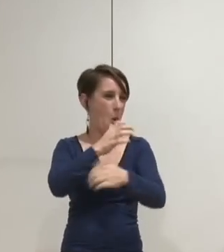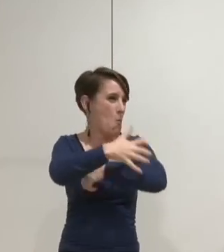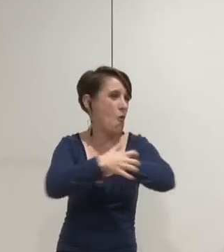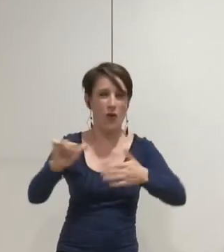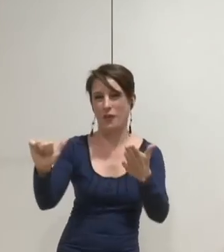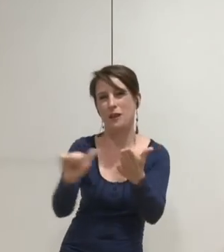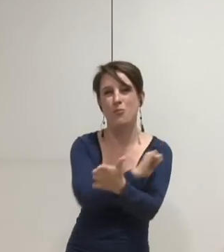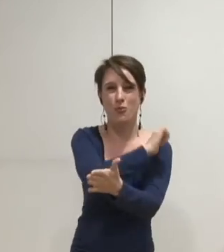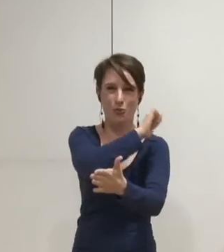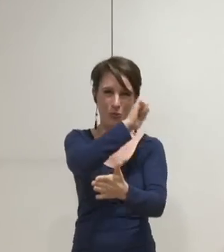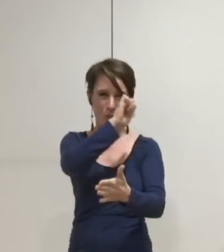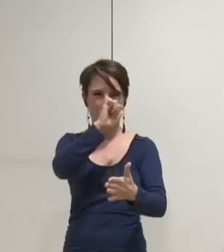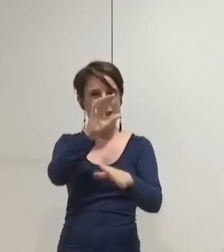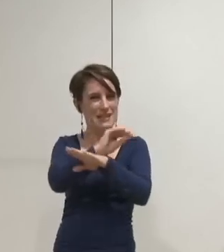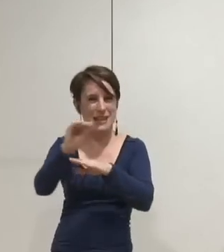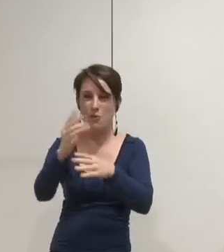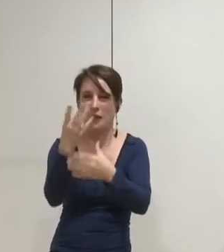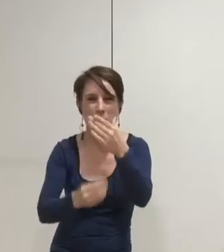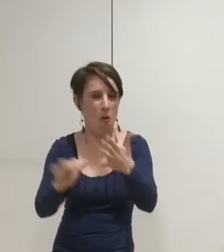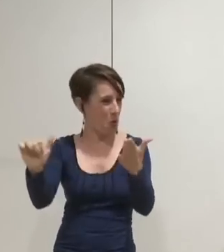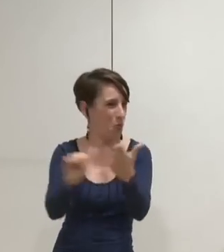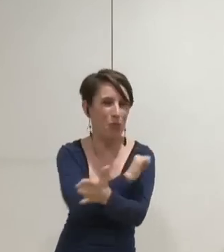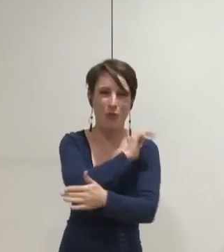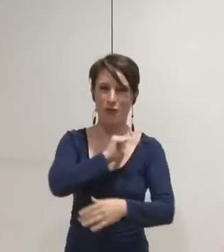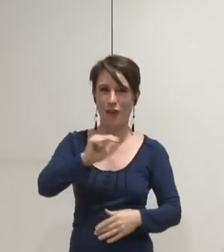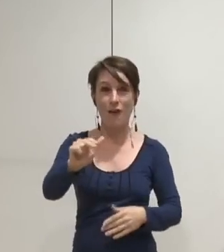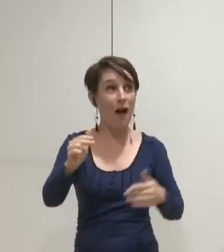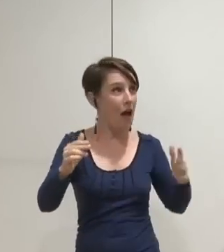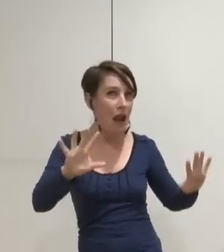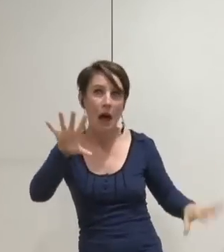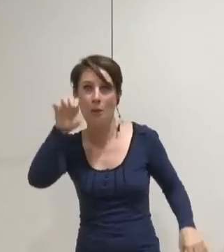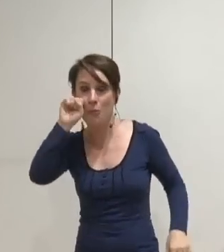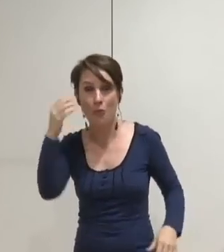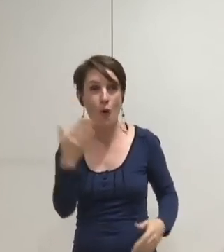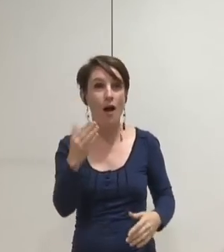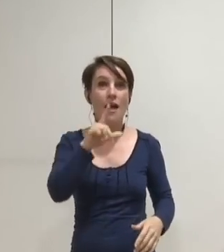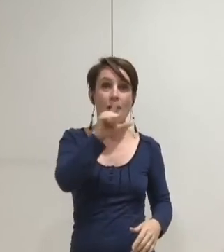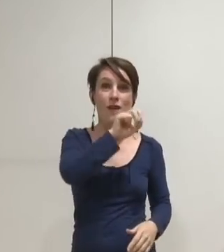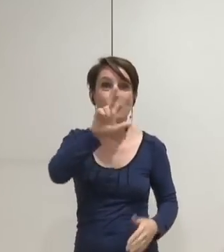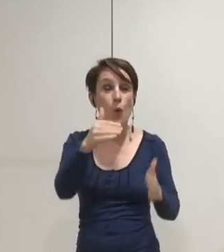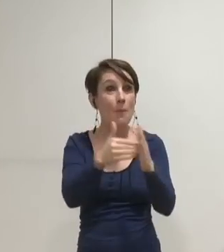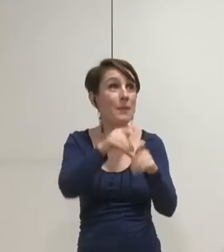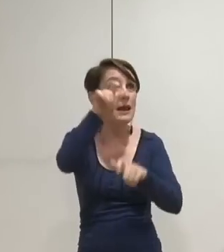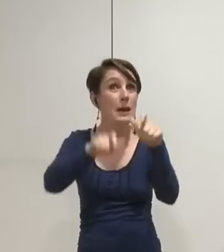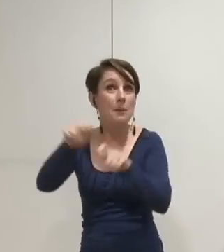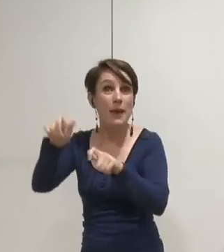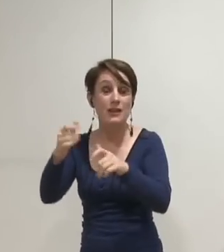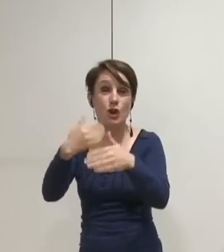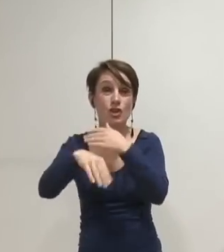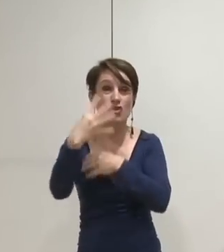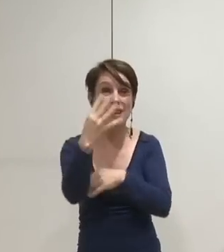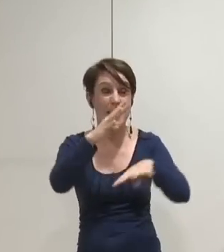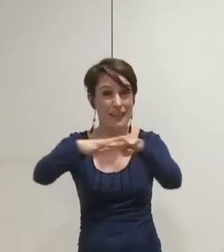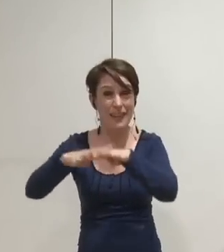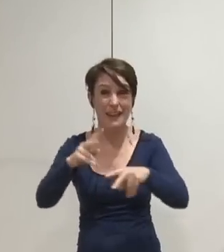apprendre et on on vient d'apprendre dans un rapport que 23000 personnes sur qure quartiers vivait quelque part sous le